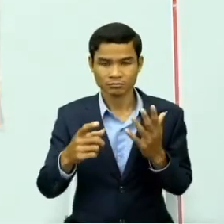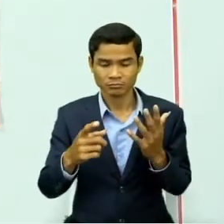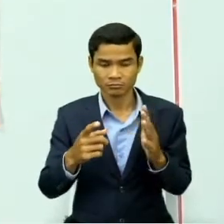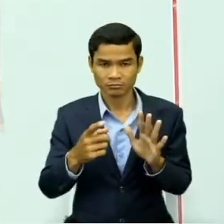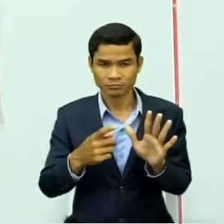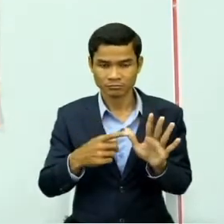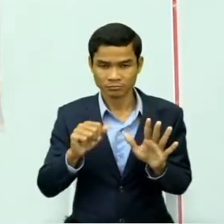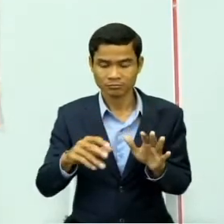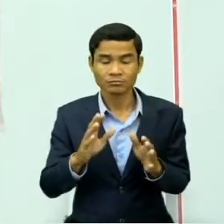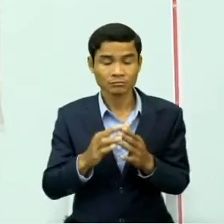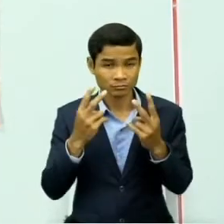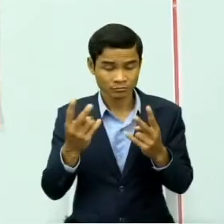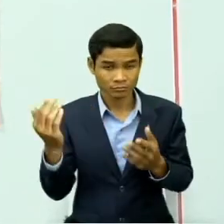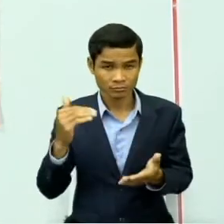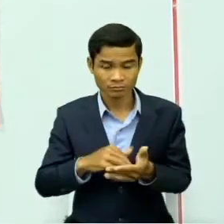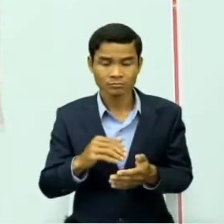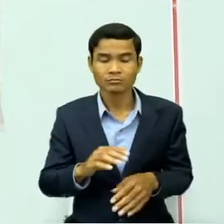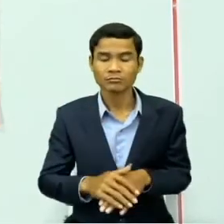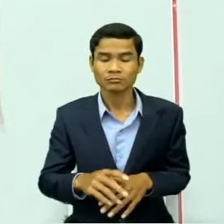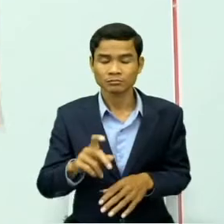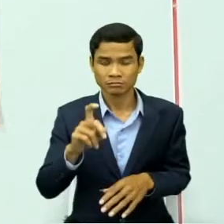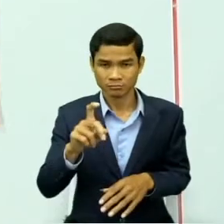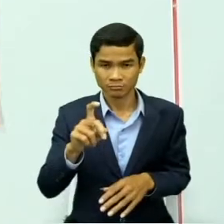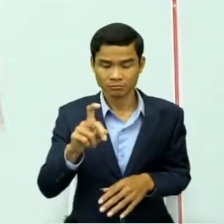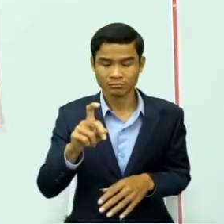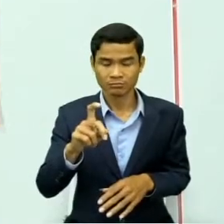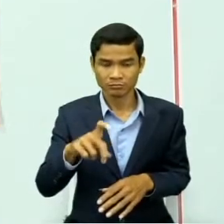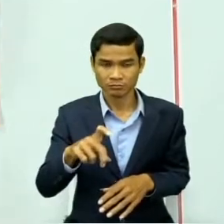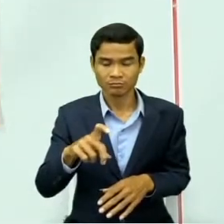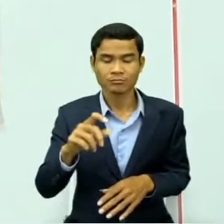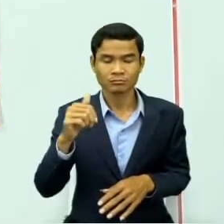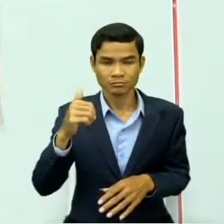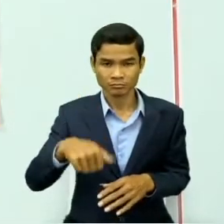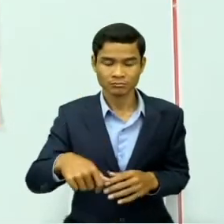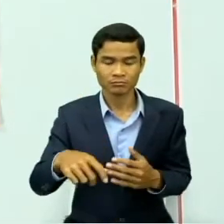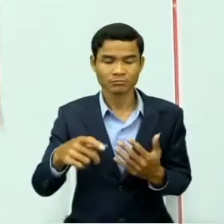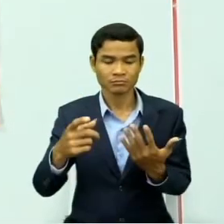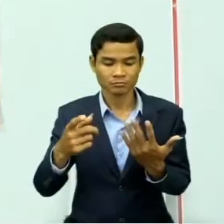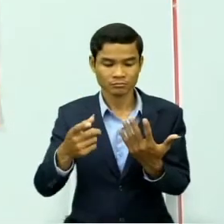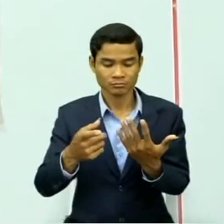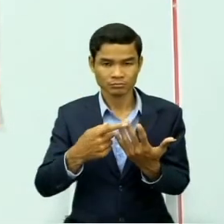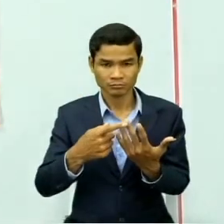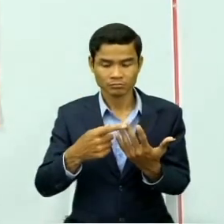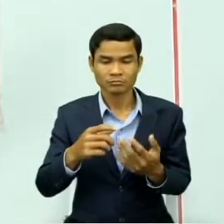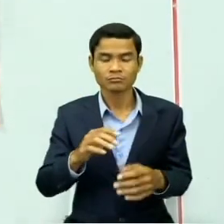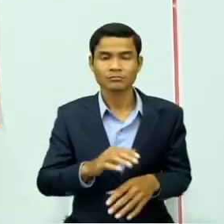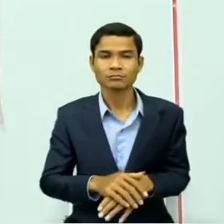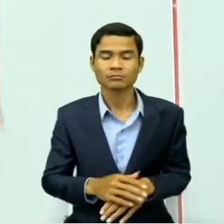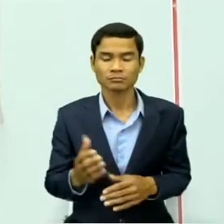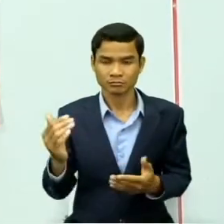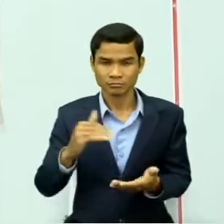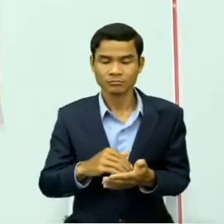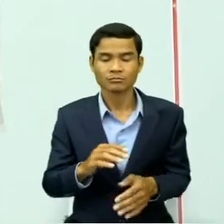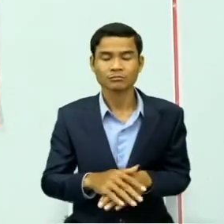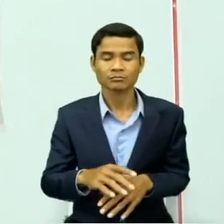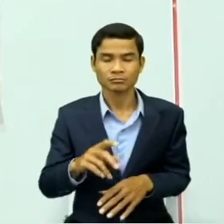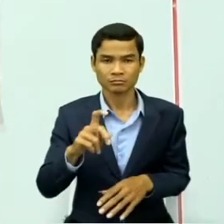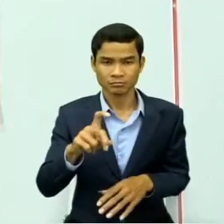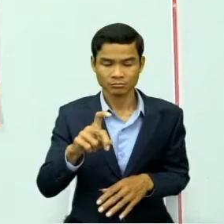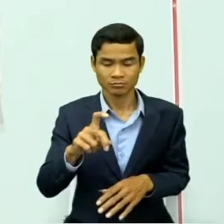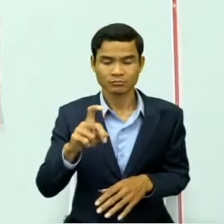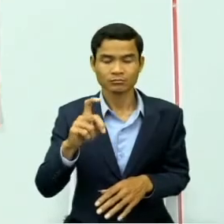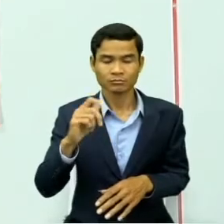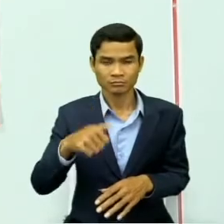Tiếng tốn. Pno ấm. Pnom. Chà, một đồng tiết. Pno